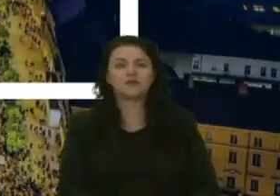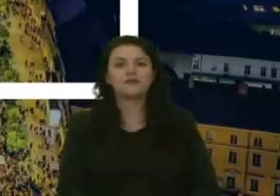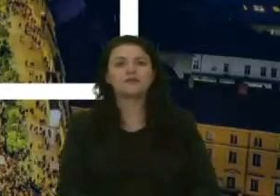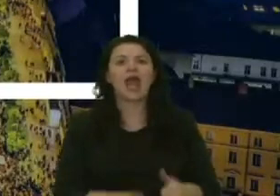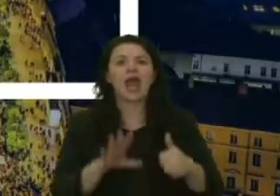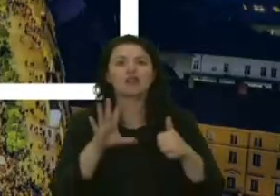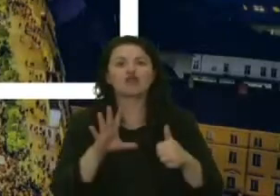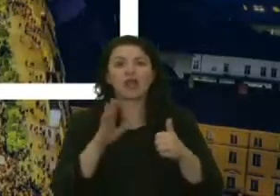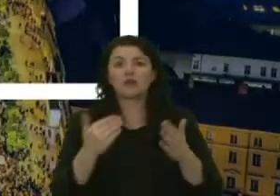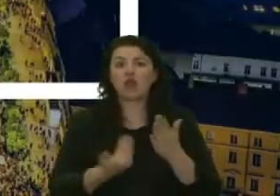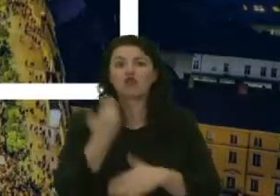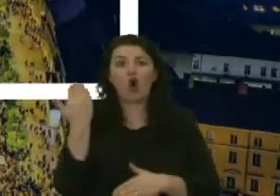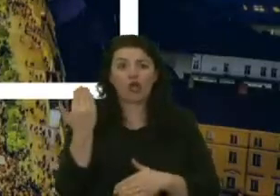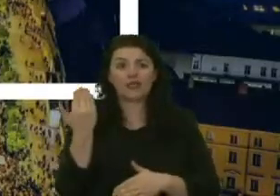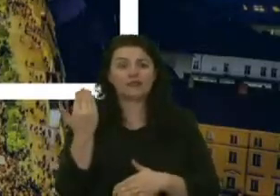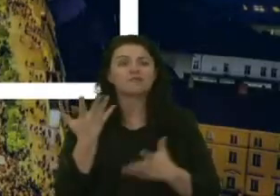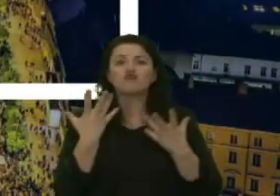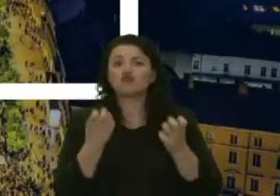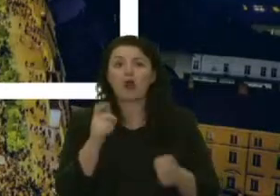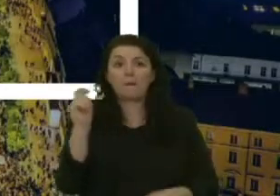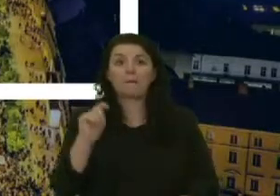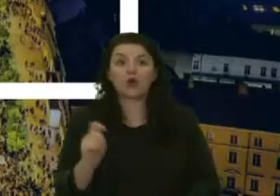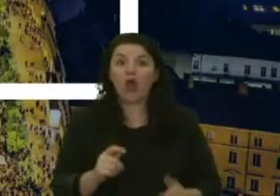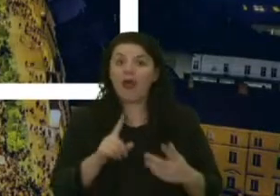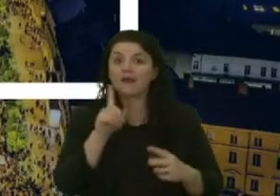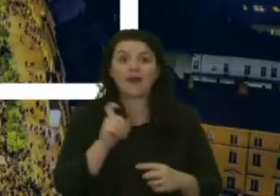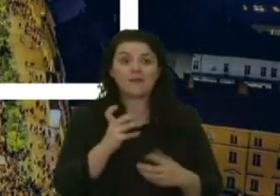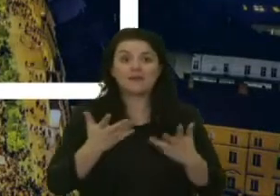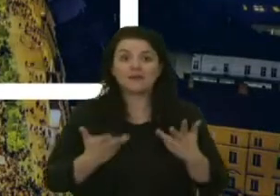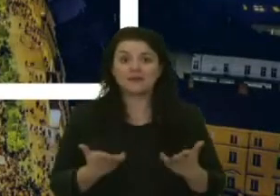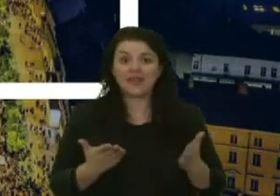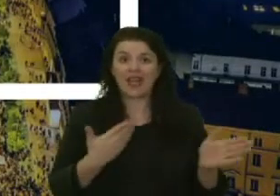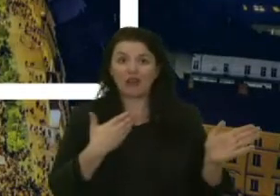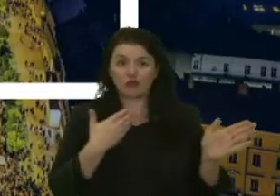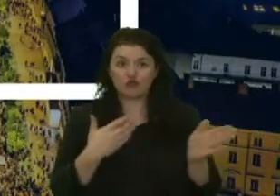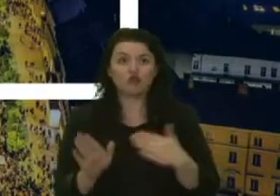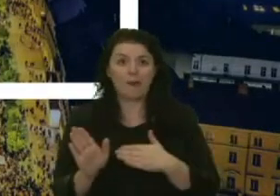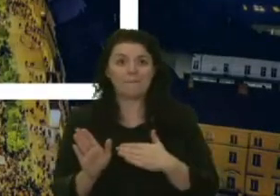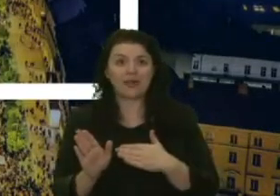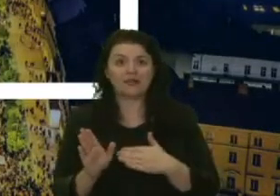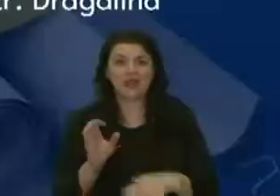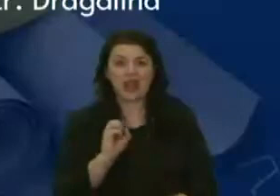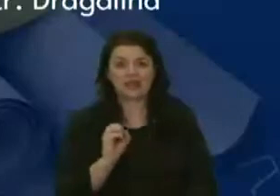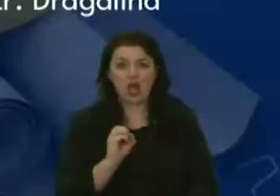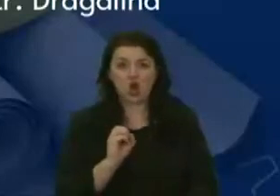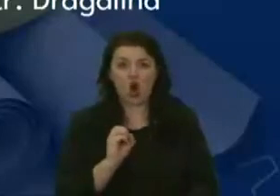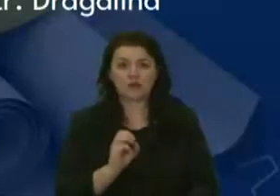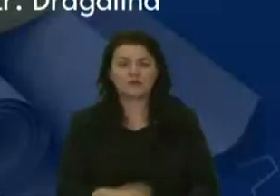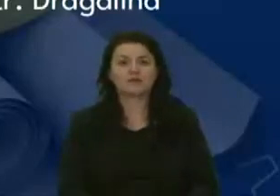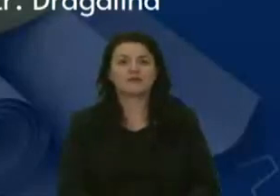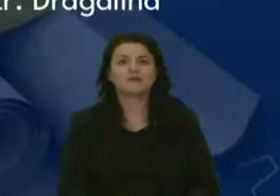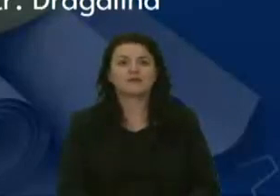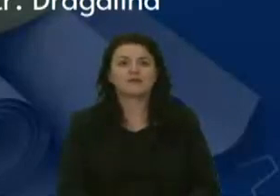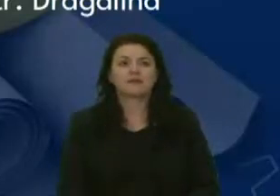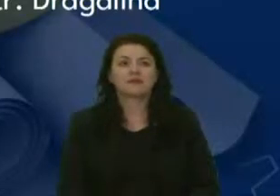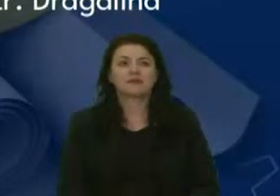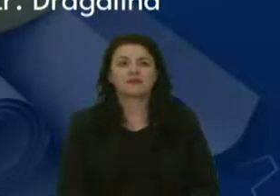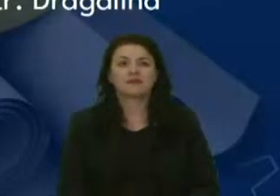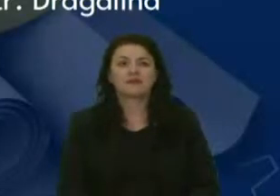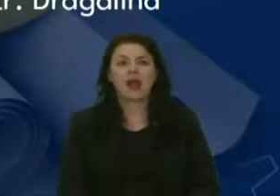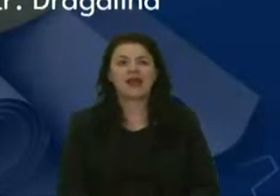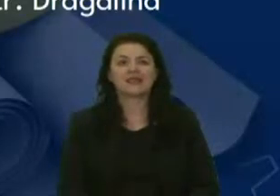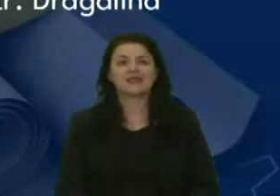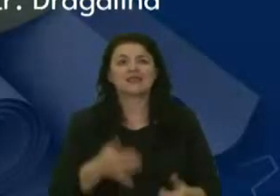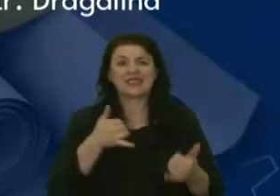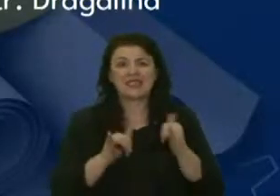noi Care sunt cele 16 proiecte noi care încep oarecum de la zero skatepark